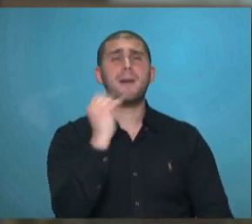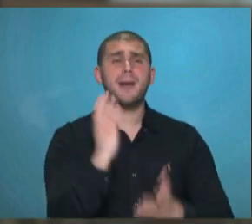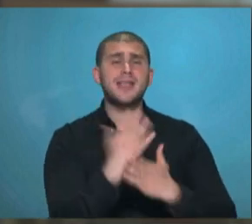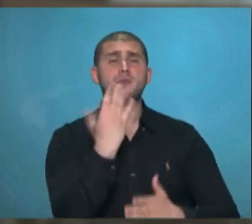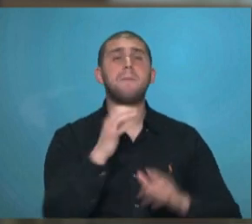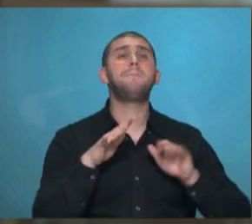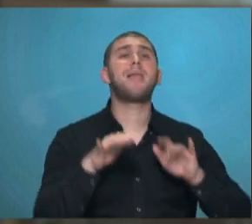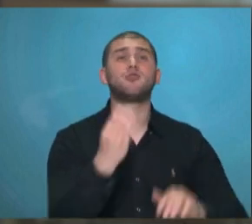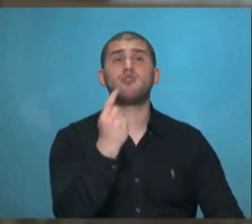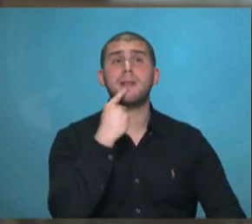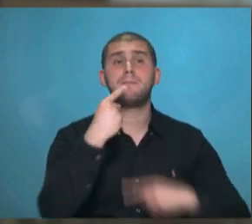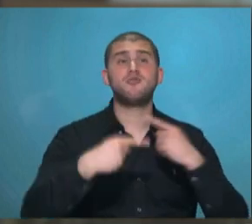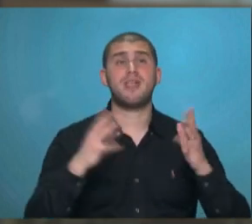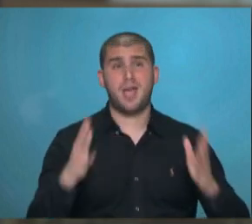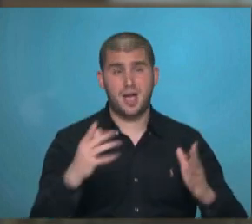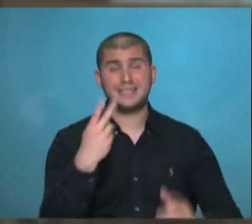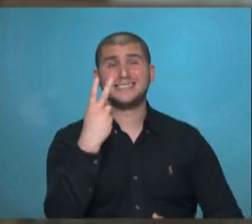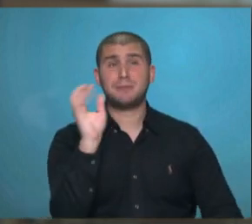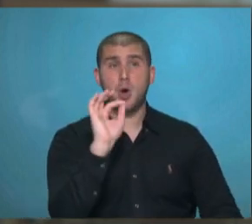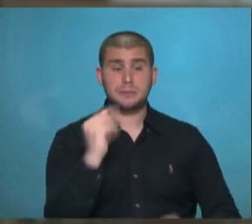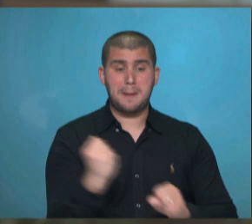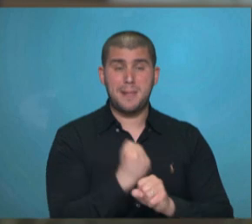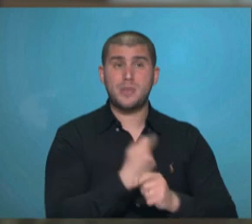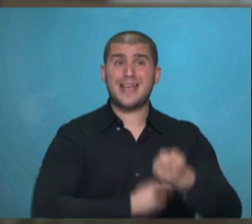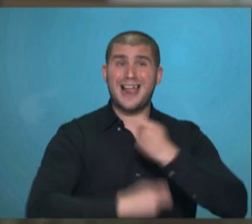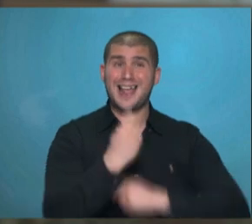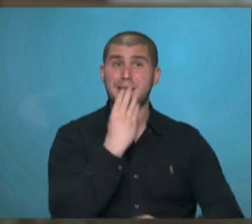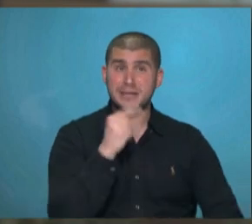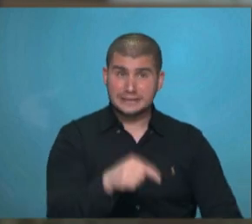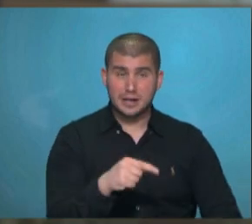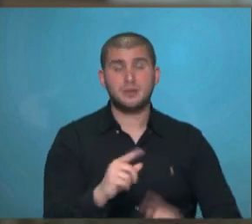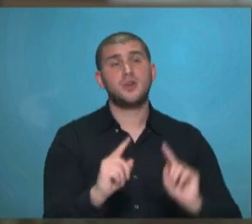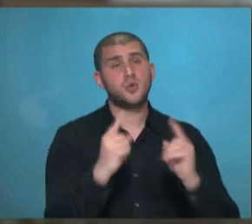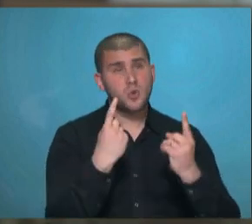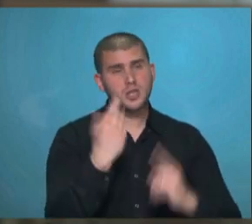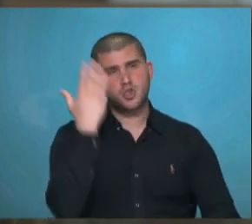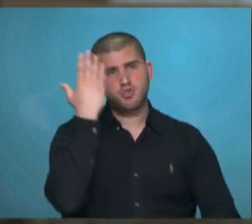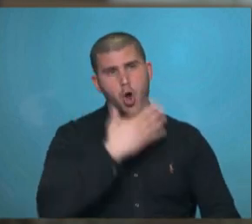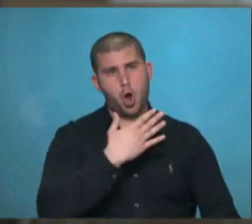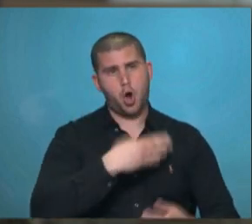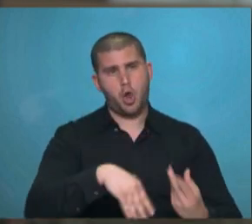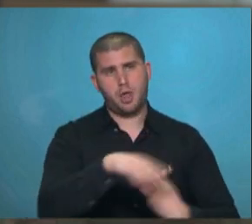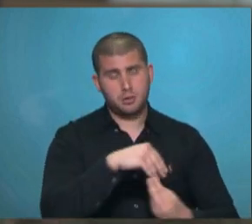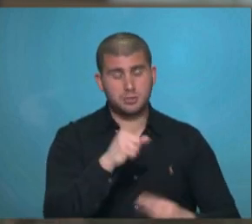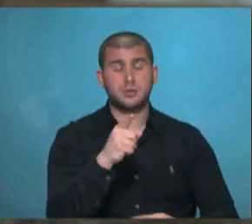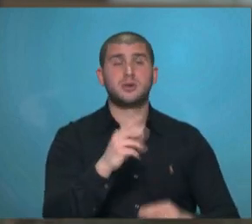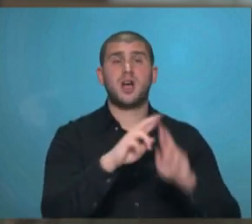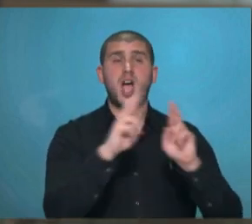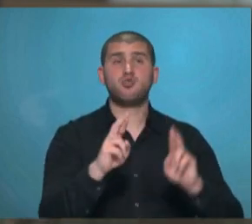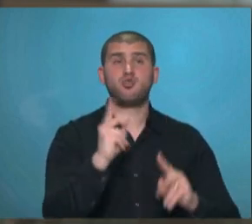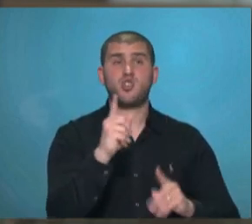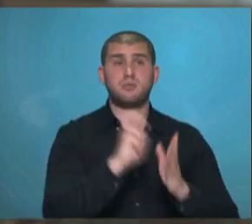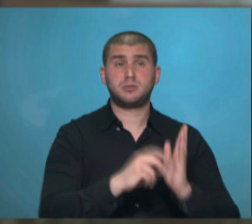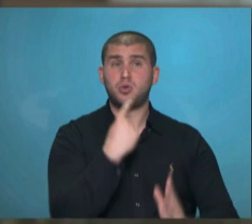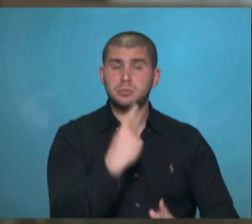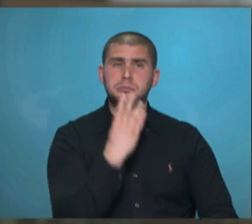בשנה, כלומר כ-20% מהפעילות הכלכלית בישראל שנעשית בשחור. ברשות המיסים אמרו לנו היום שהישראלים